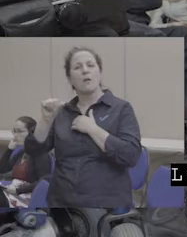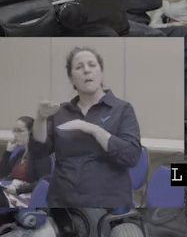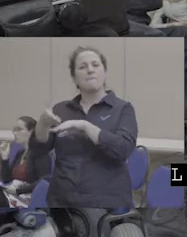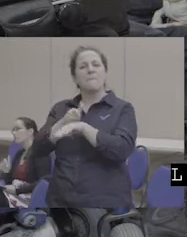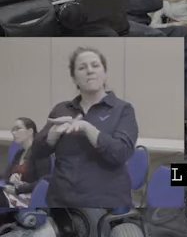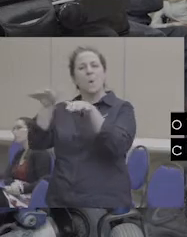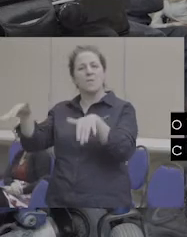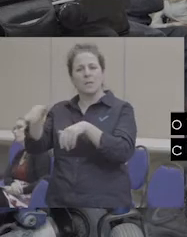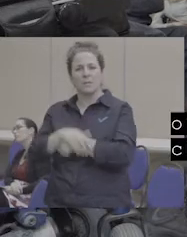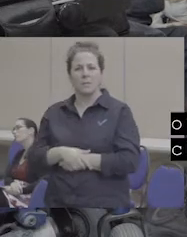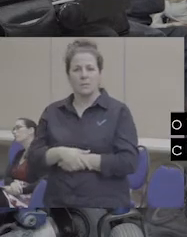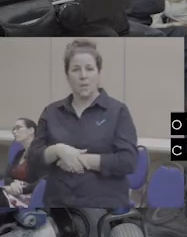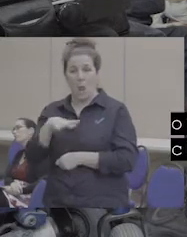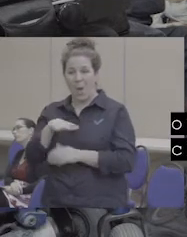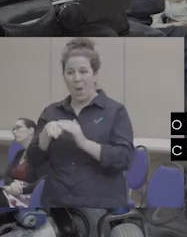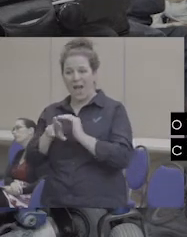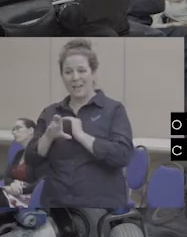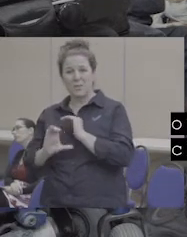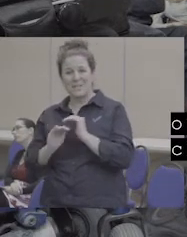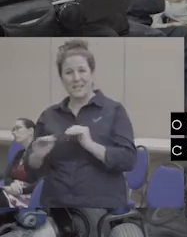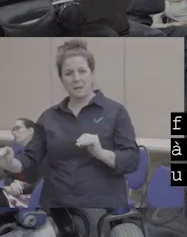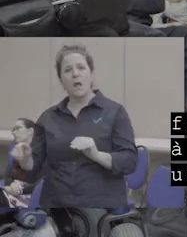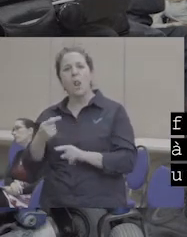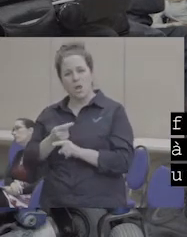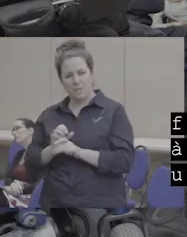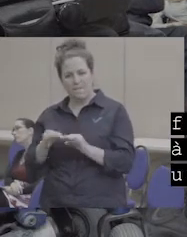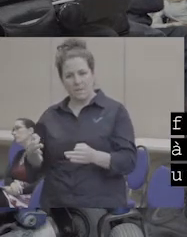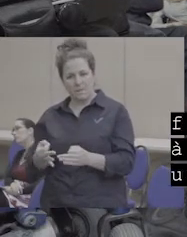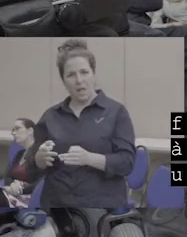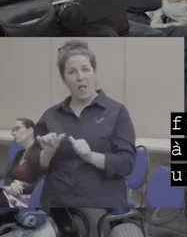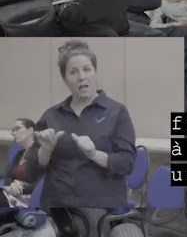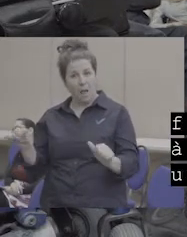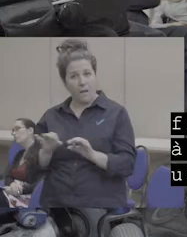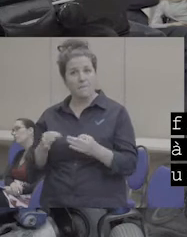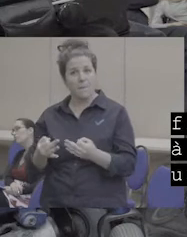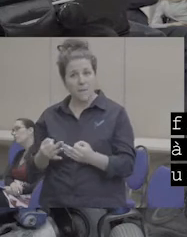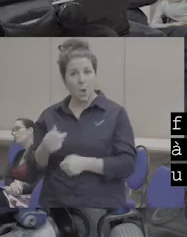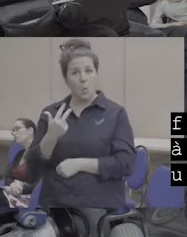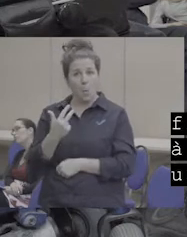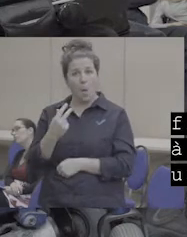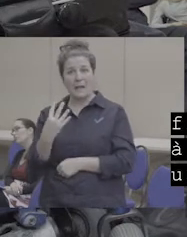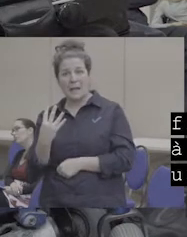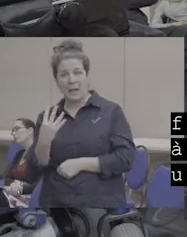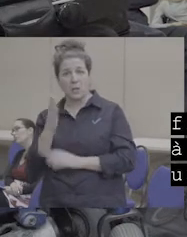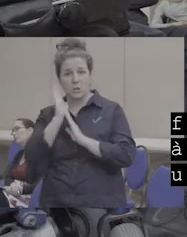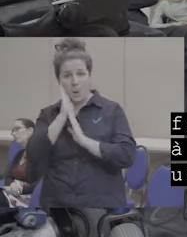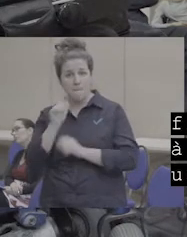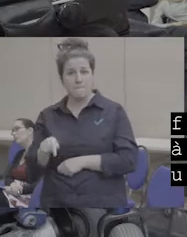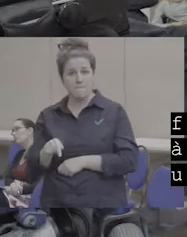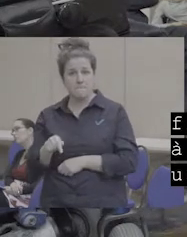où on a les logements du rez-de-chaussée qui sont des logements familiaux. Grande famille, 3 à 4 chambres à